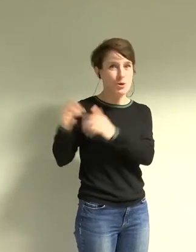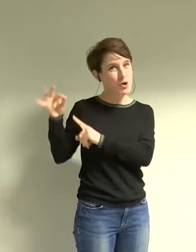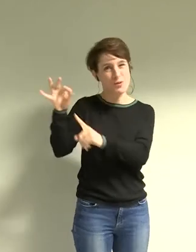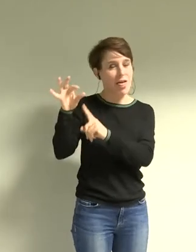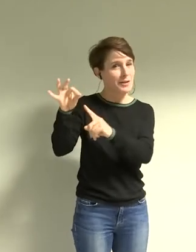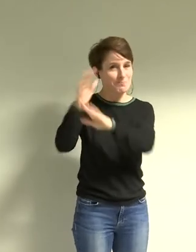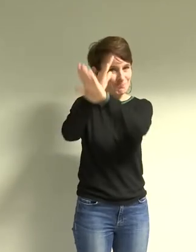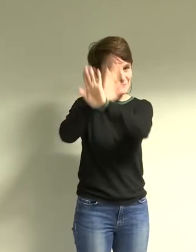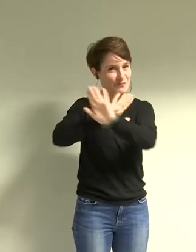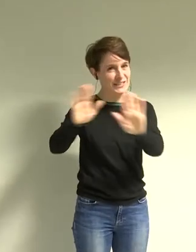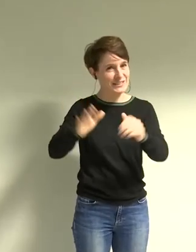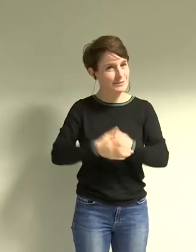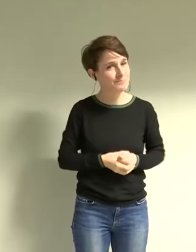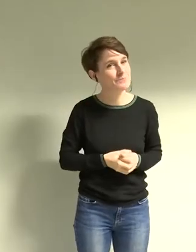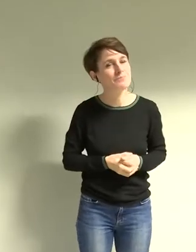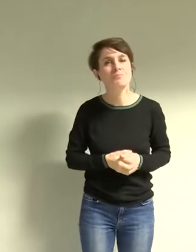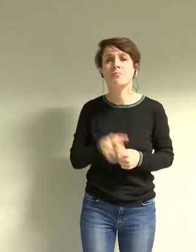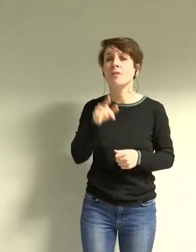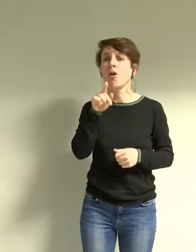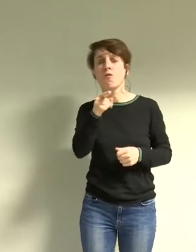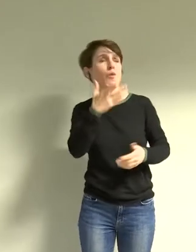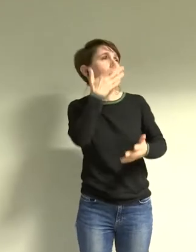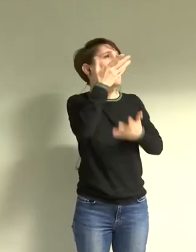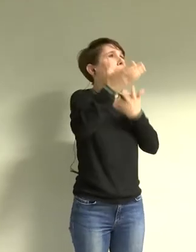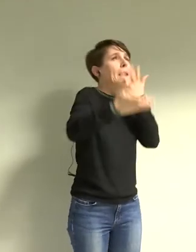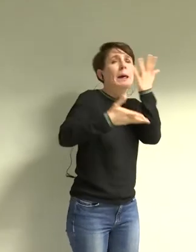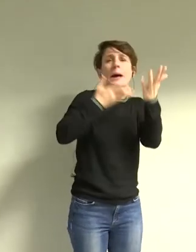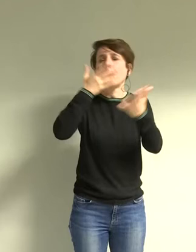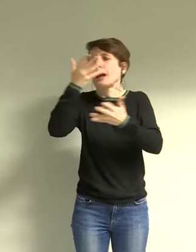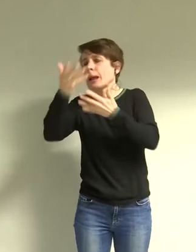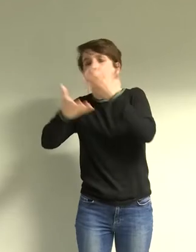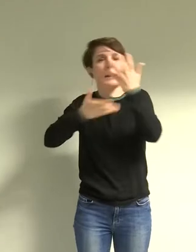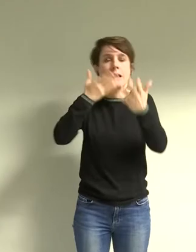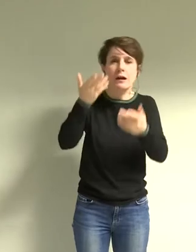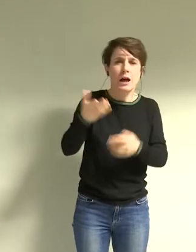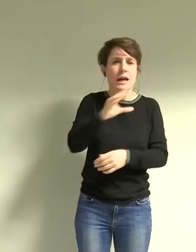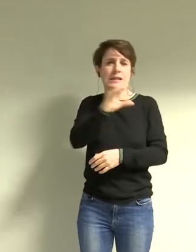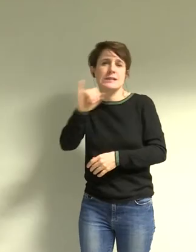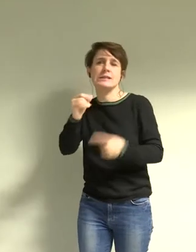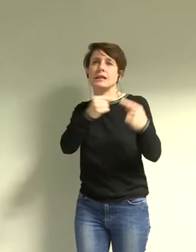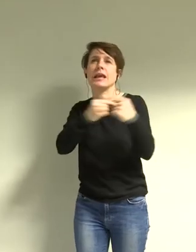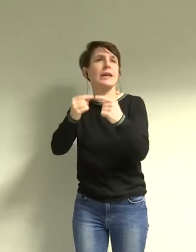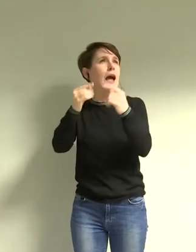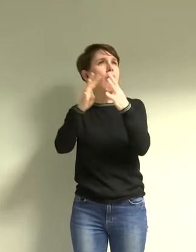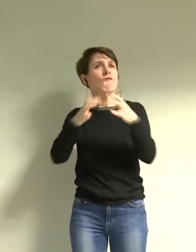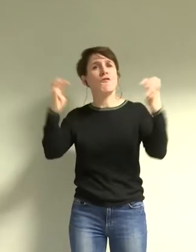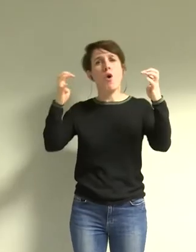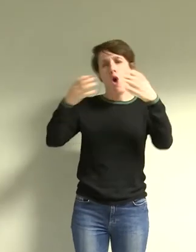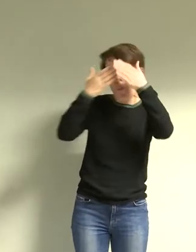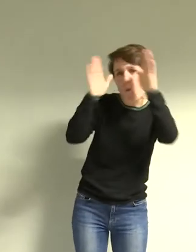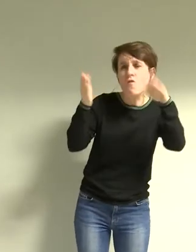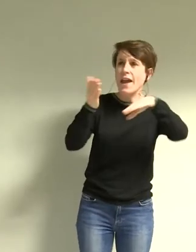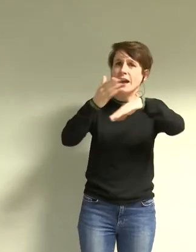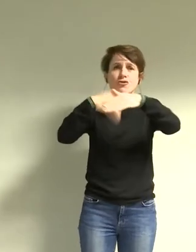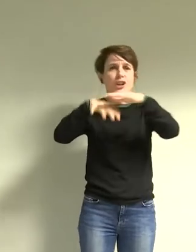vous vous gorgé de mort dont dans de truismes ainsi les cci sont des forums ouverts de territoire